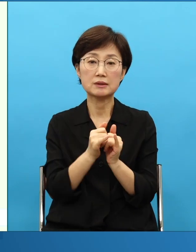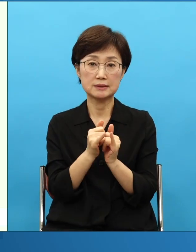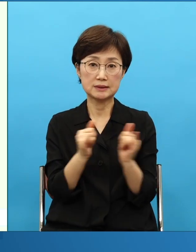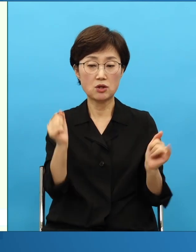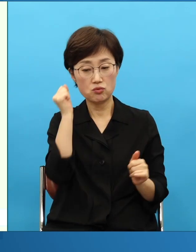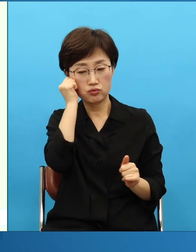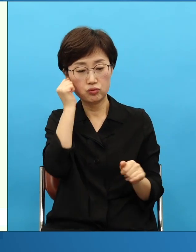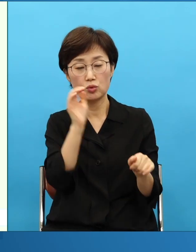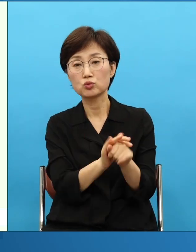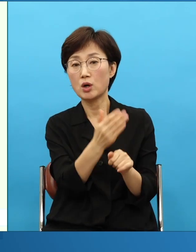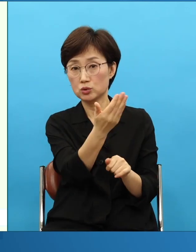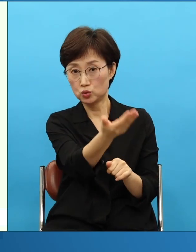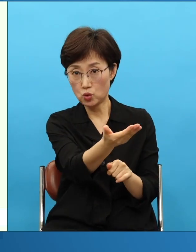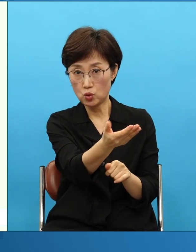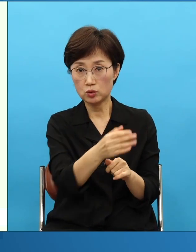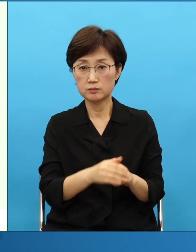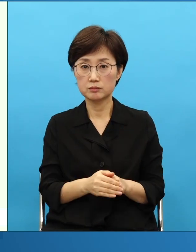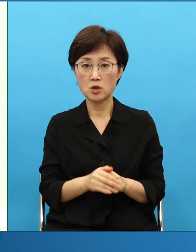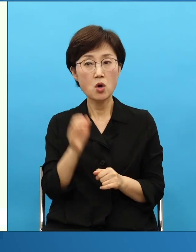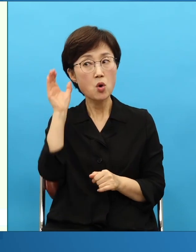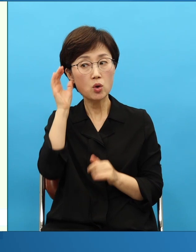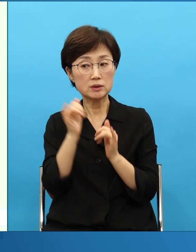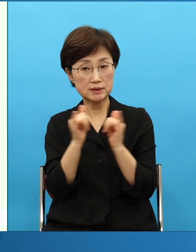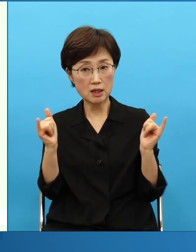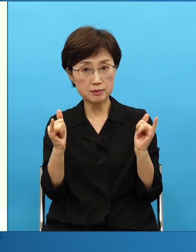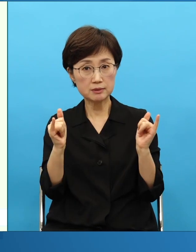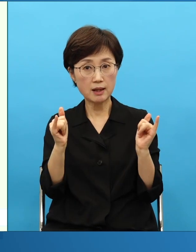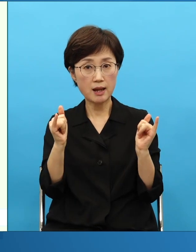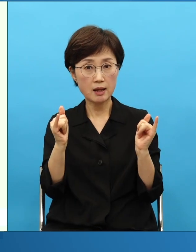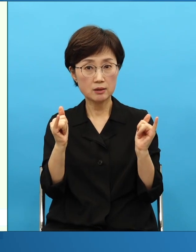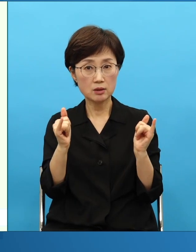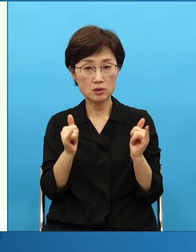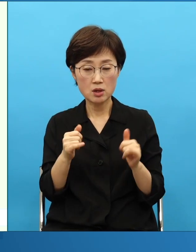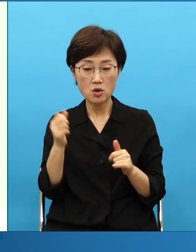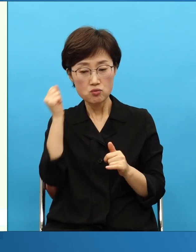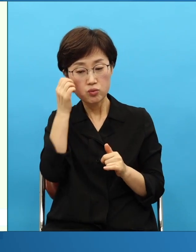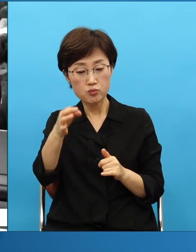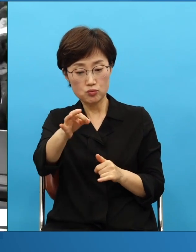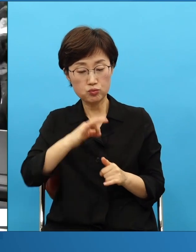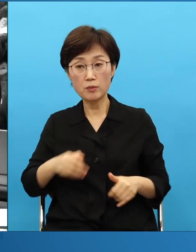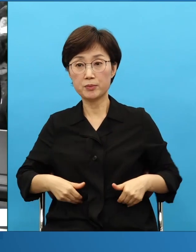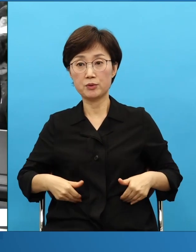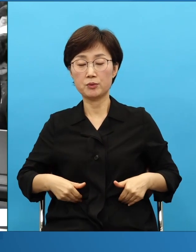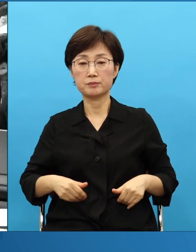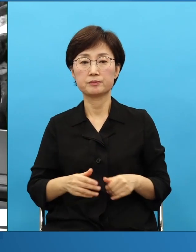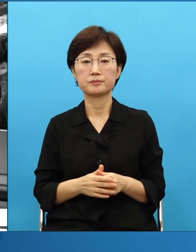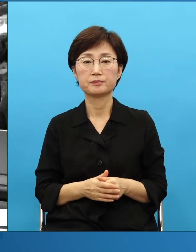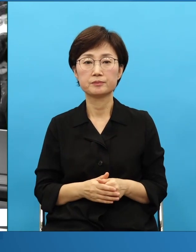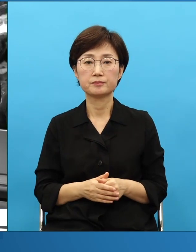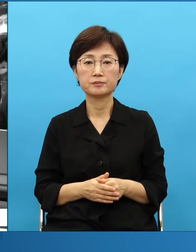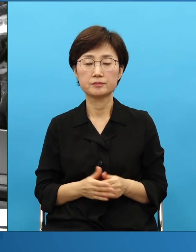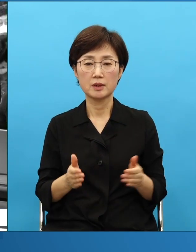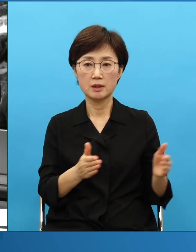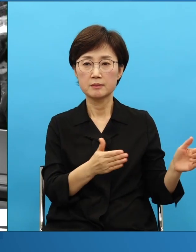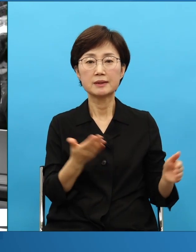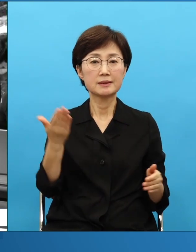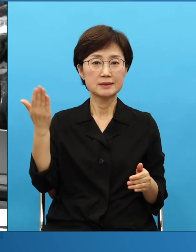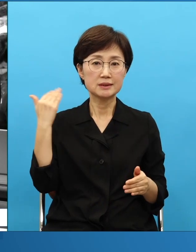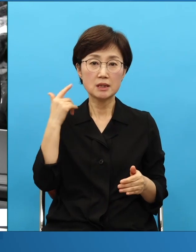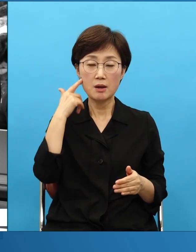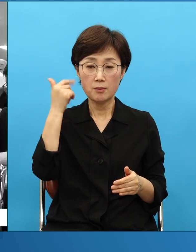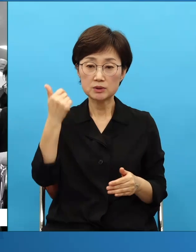숙소가 제공되며 청강생은 별도로 숙박비를 납부해야 합니다. 한편 지난